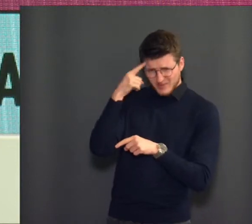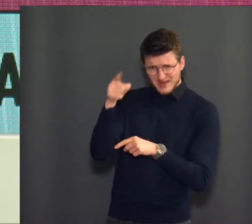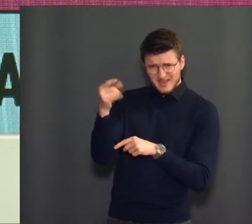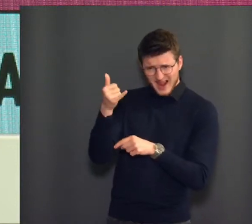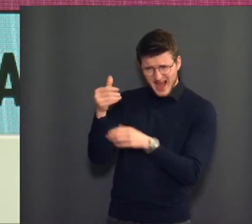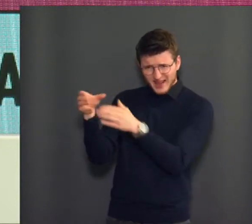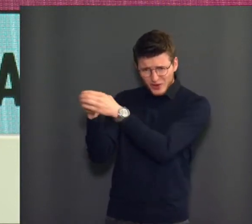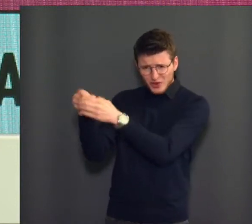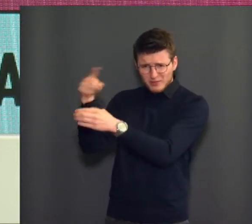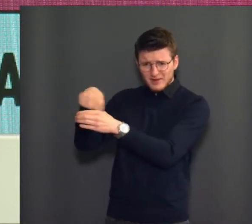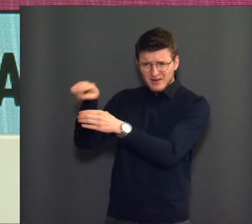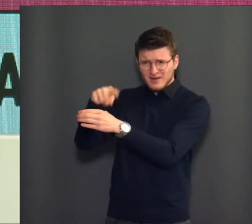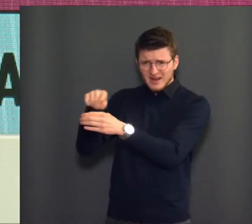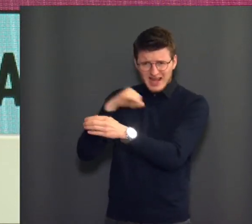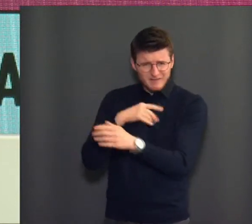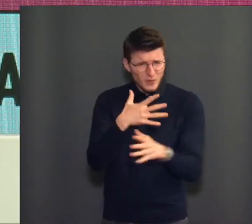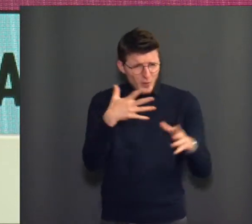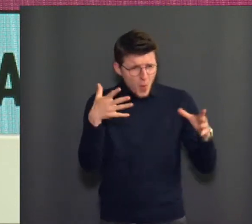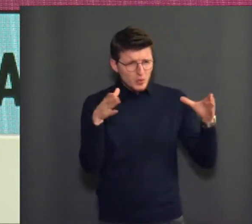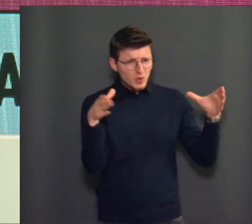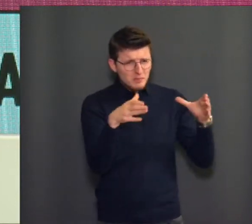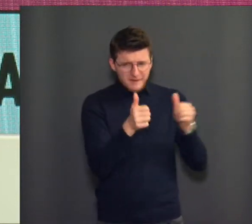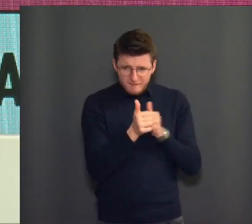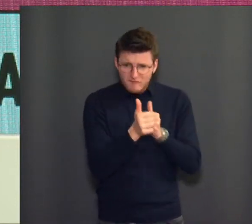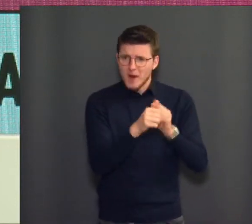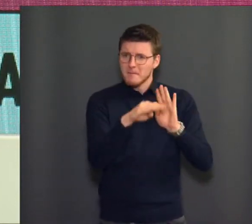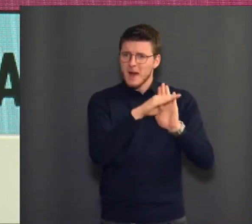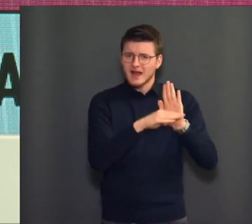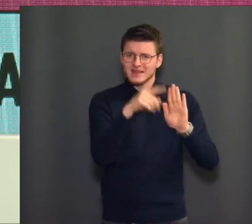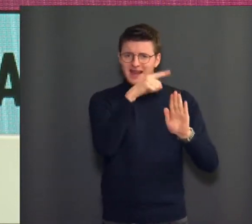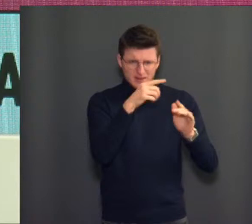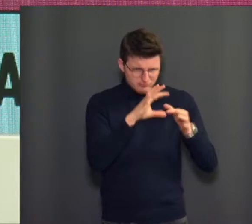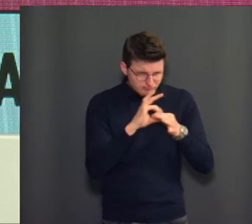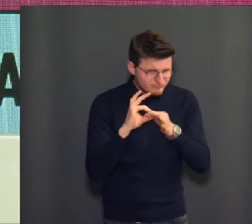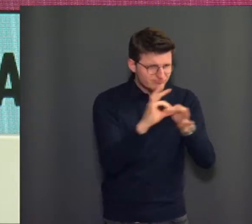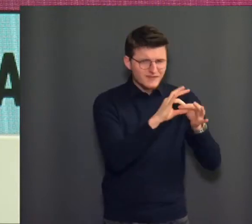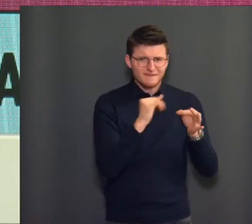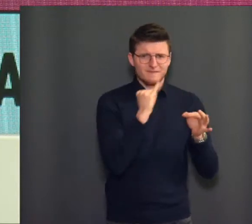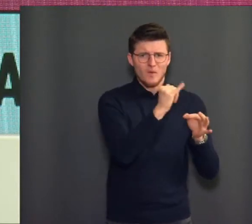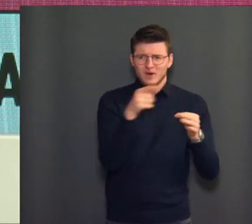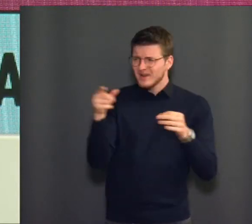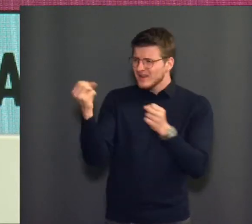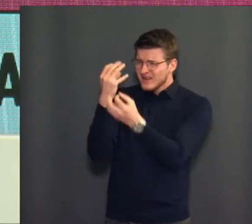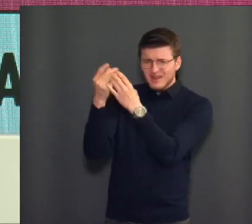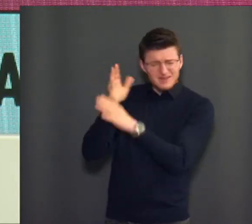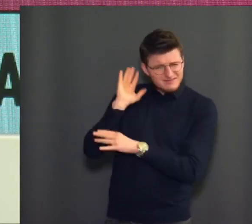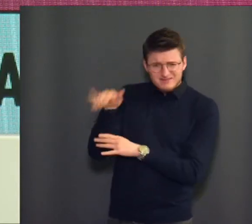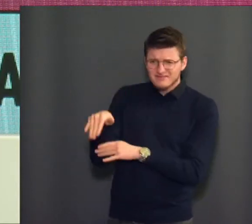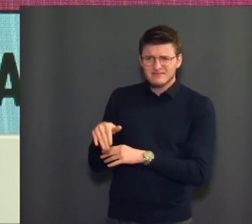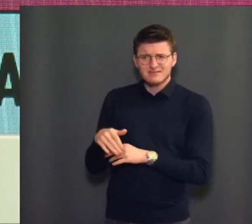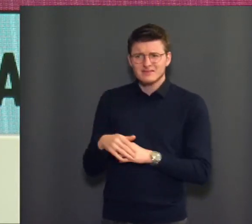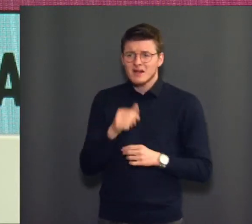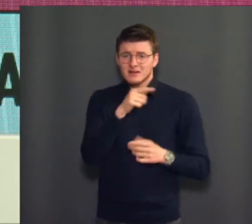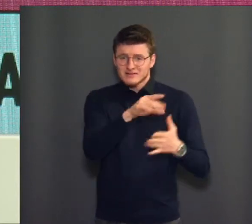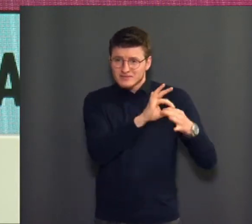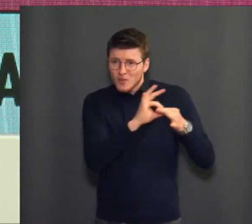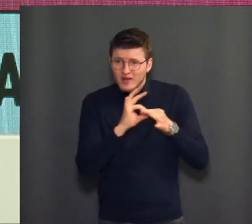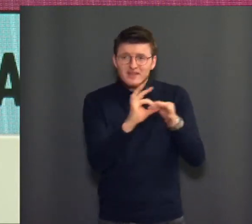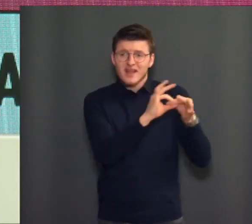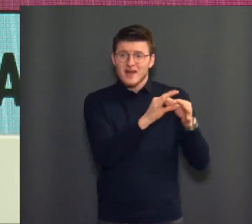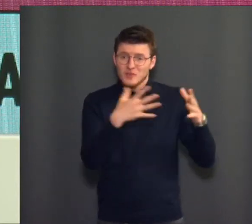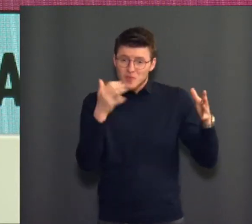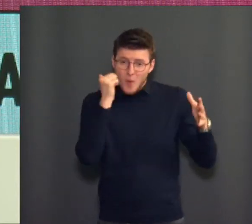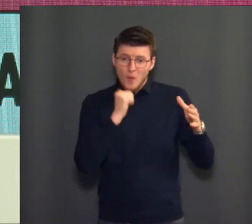Een meerderheid blijft solidair. En alleen dit zal ervoor zorgen dat we deze strijd tegen het virus kunnen winnen.